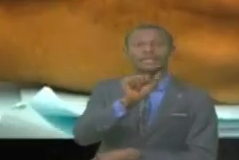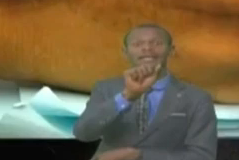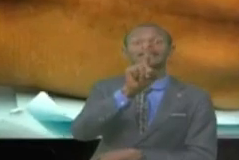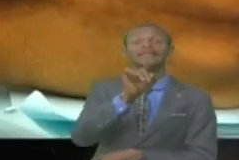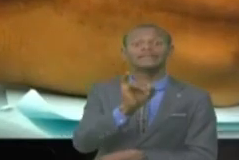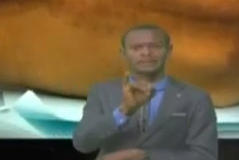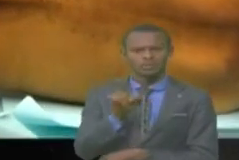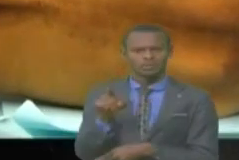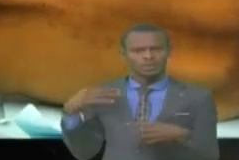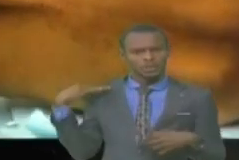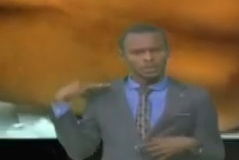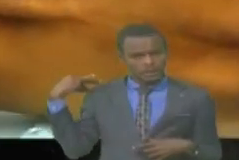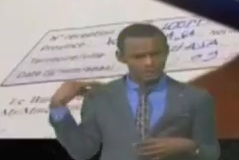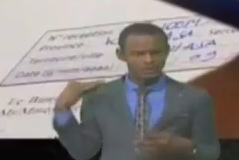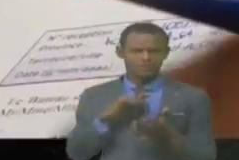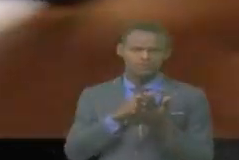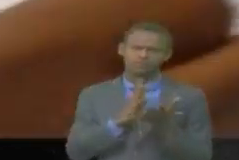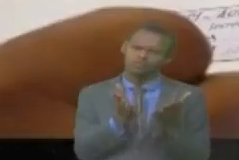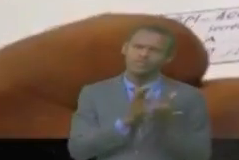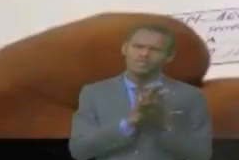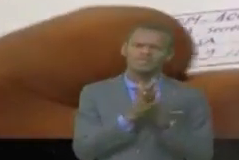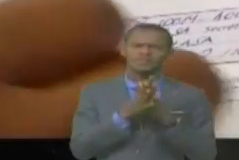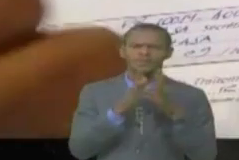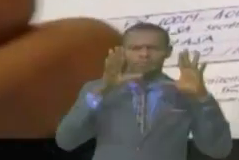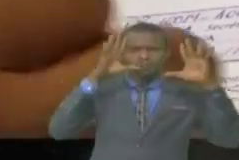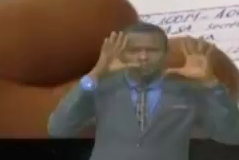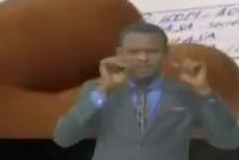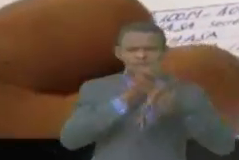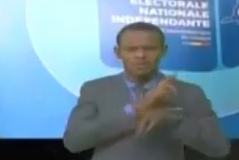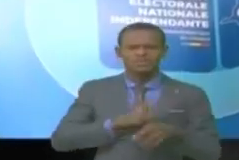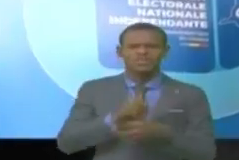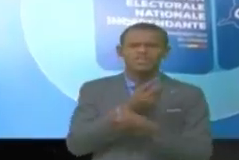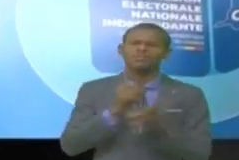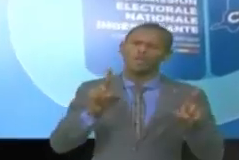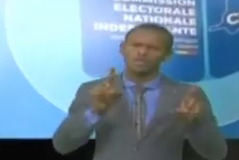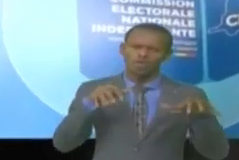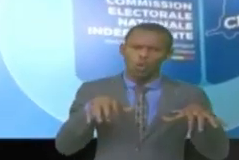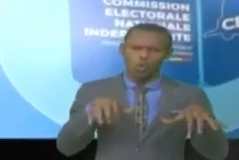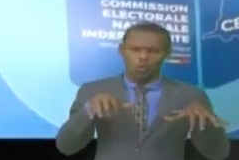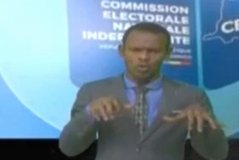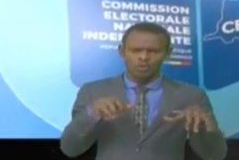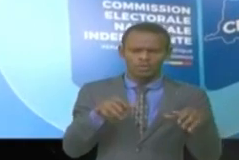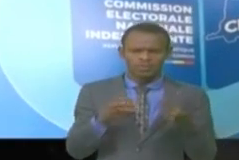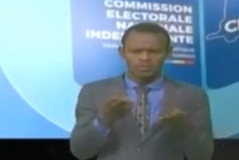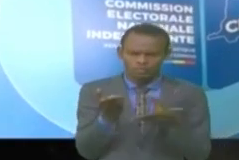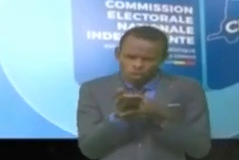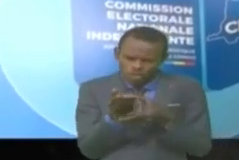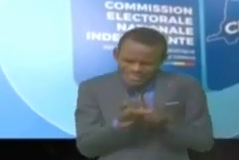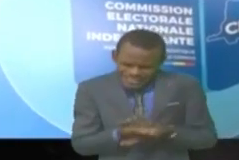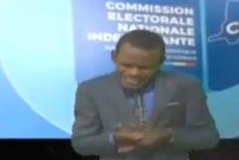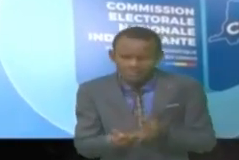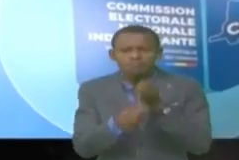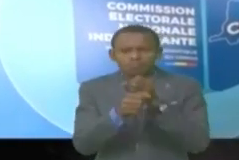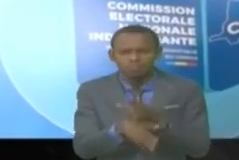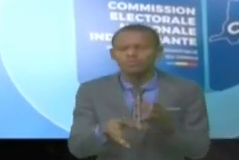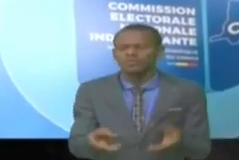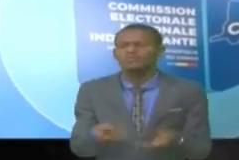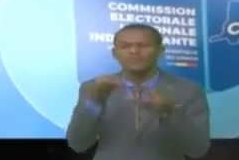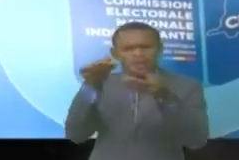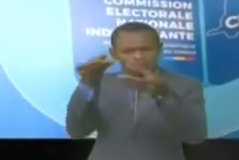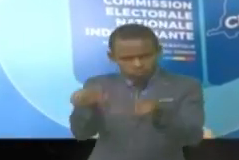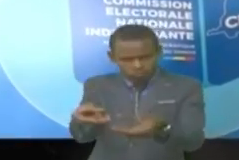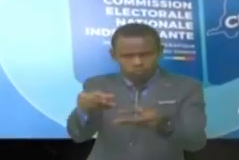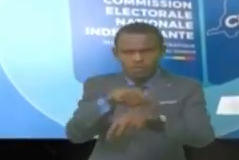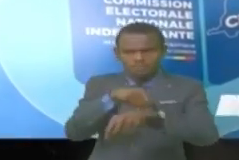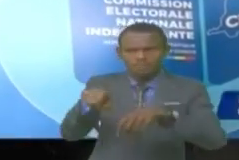la présidentielle de 2023. Toutes les formalités remplies, le voici sur le projecteur pour donner ses impressions après cet exercice